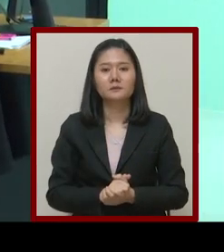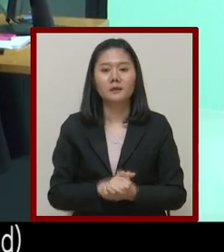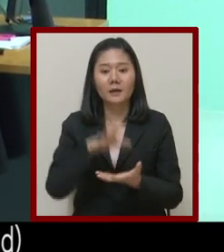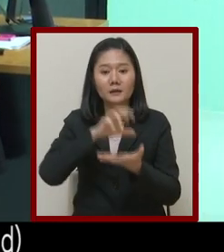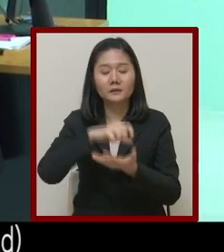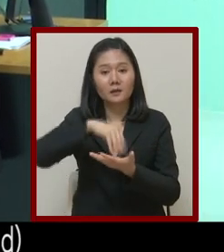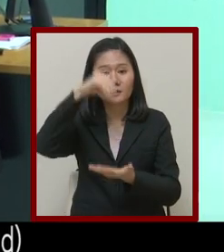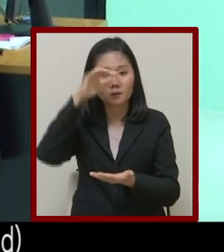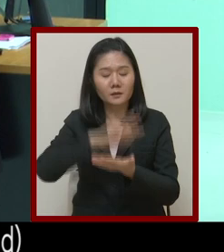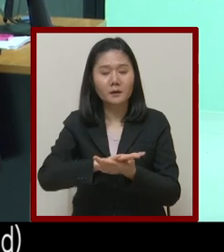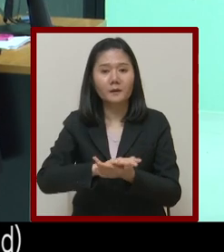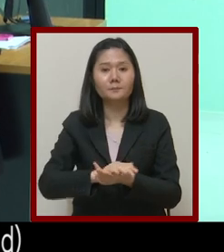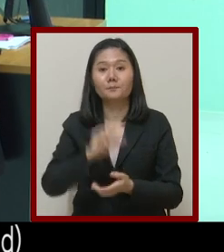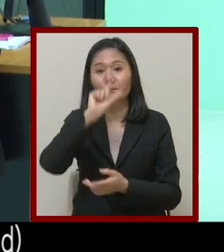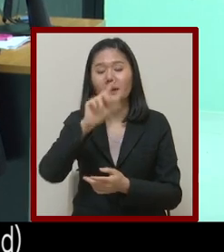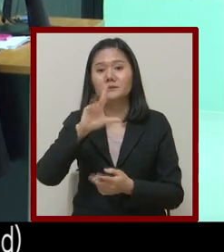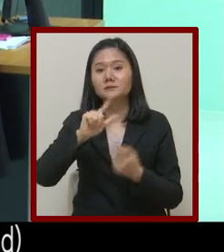ยำตะไคร้ใบชะพลูค่ะ